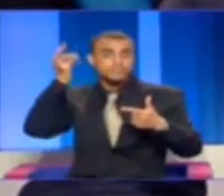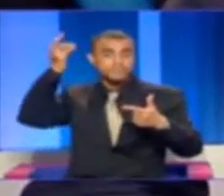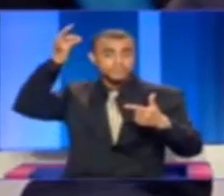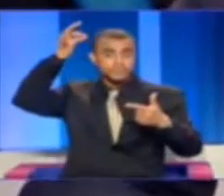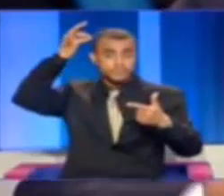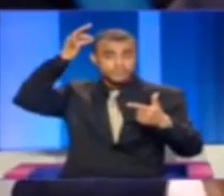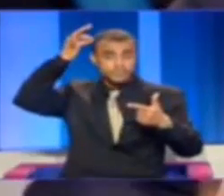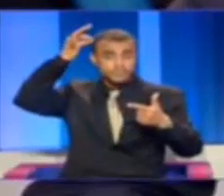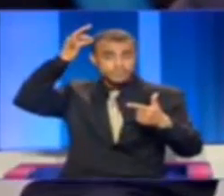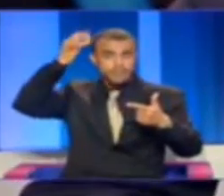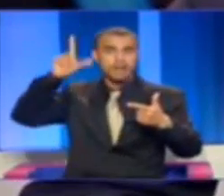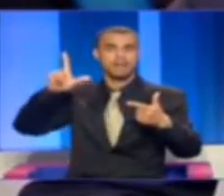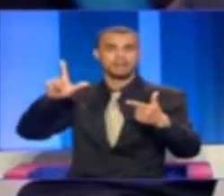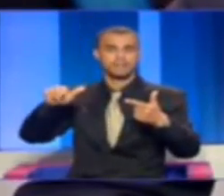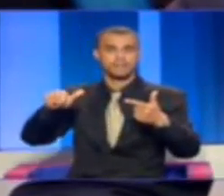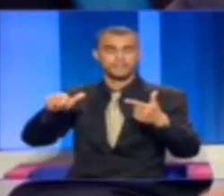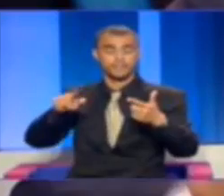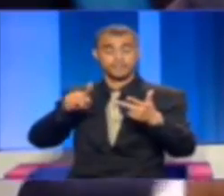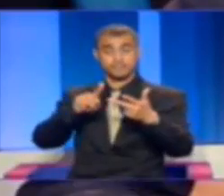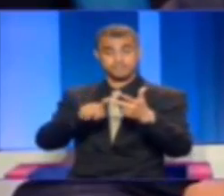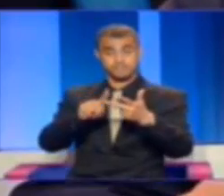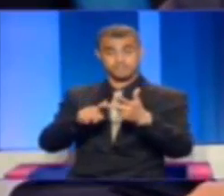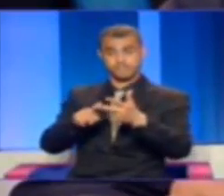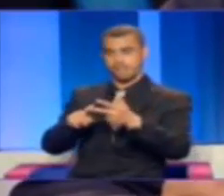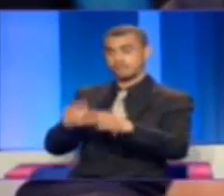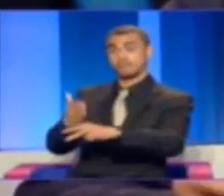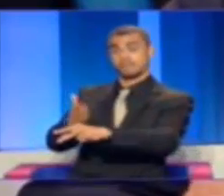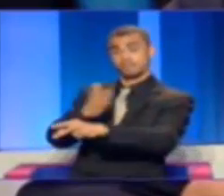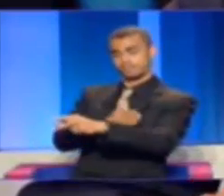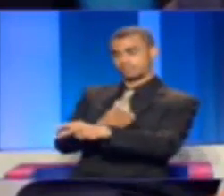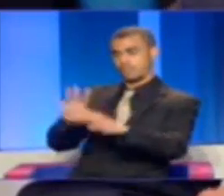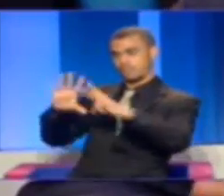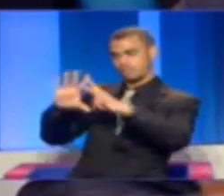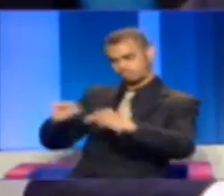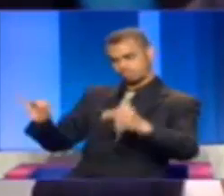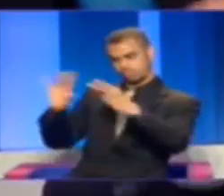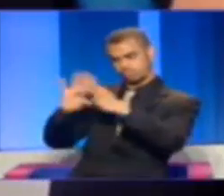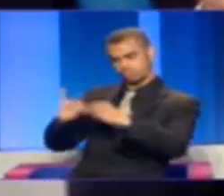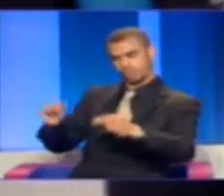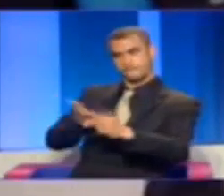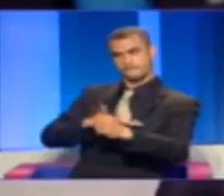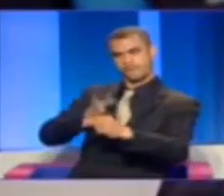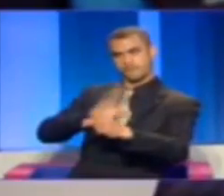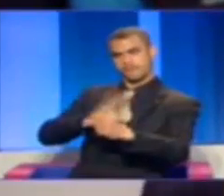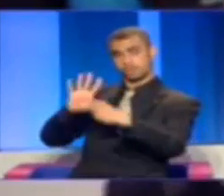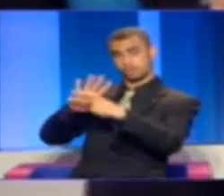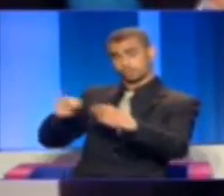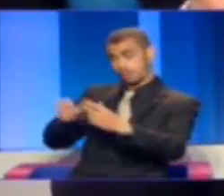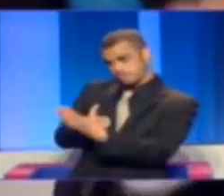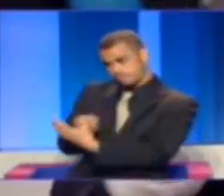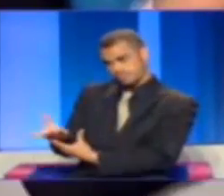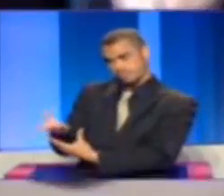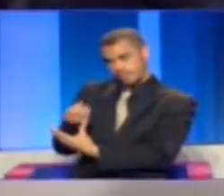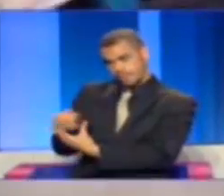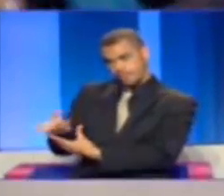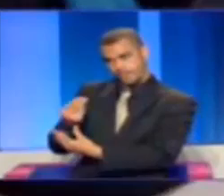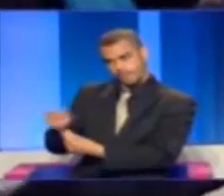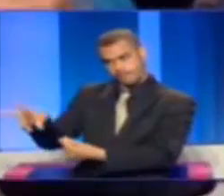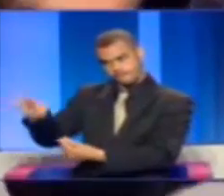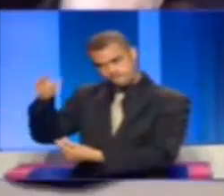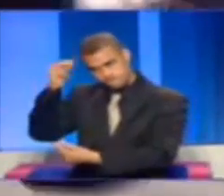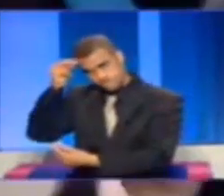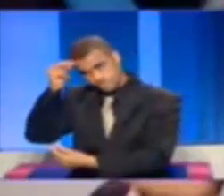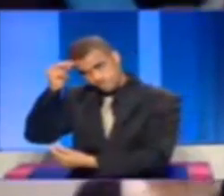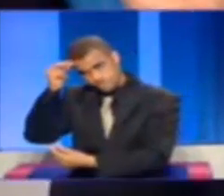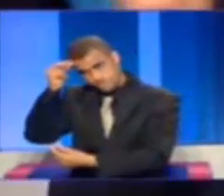الوالدين تنشرحوا لهم بانهم خصهم يلتزموا معنا بان زرع القوقعه لا تعني هذيك العمليه. زرع القوقعه ما